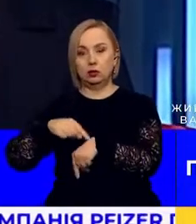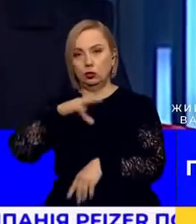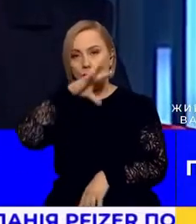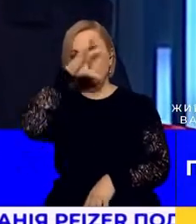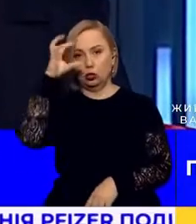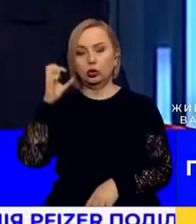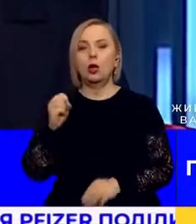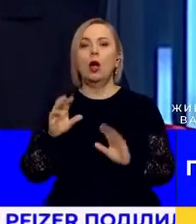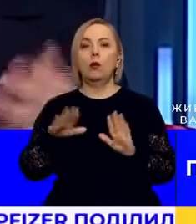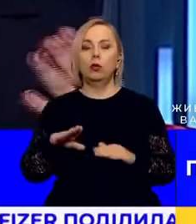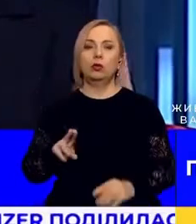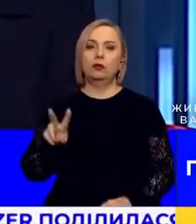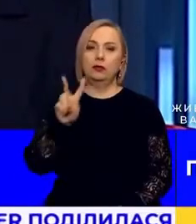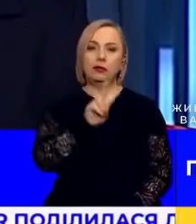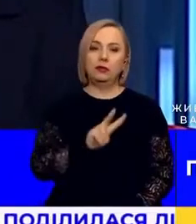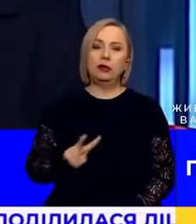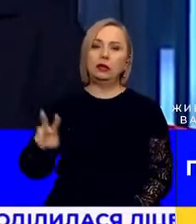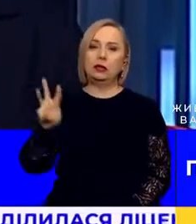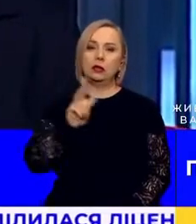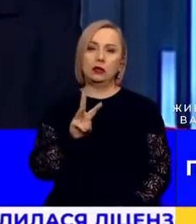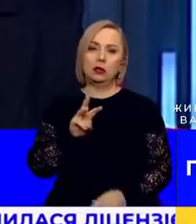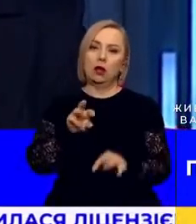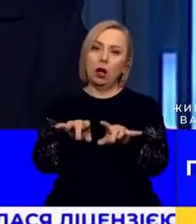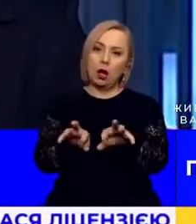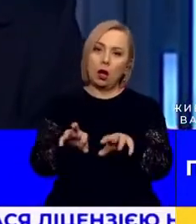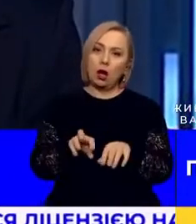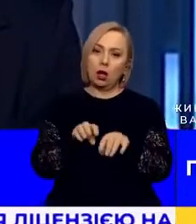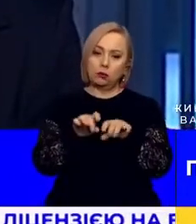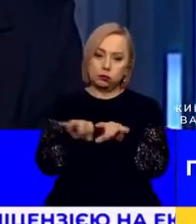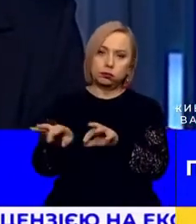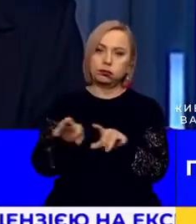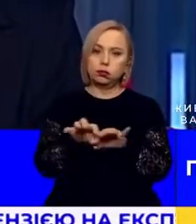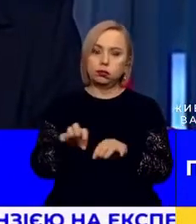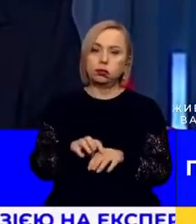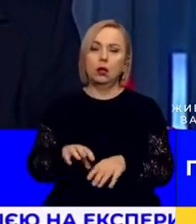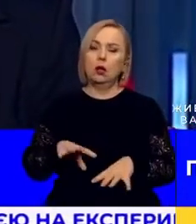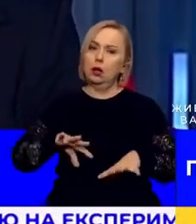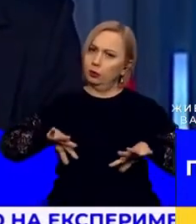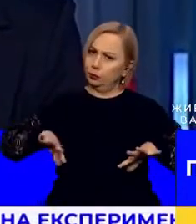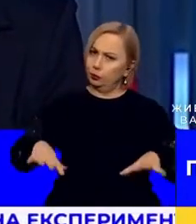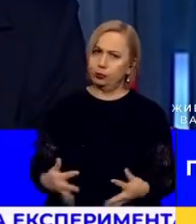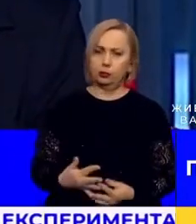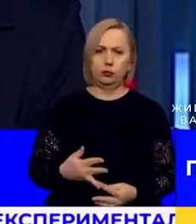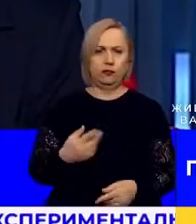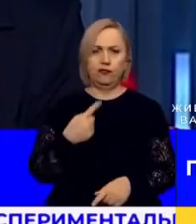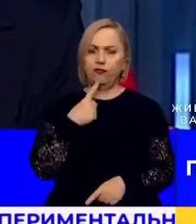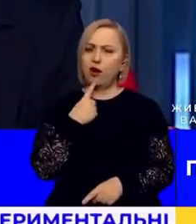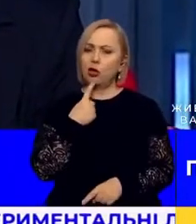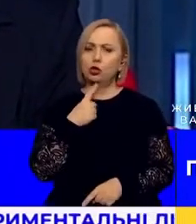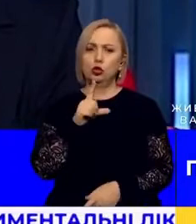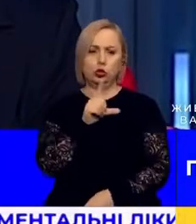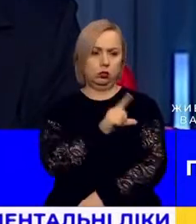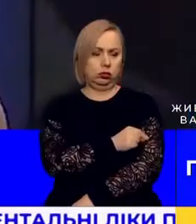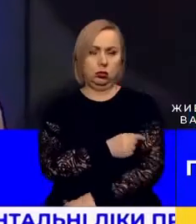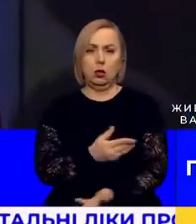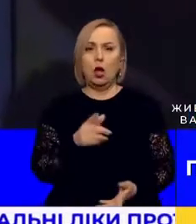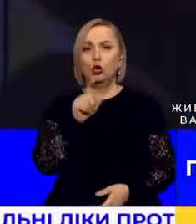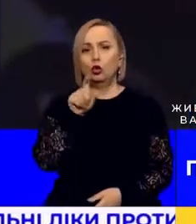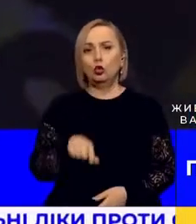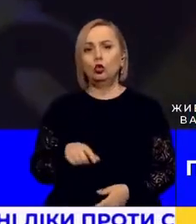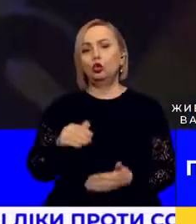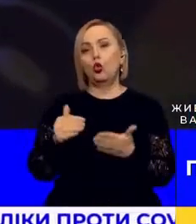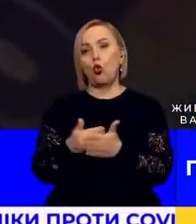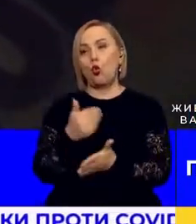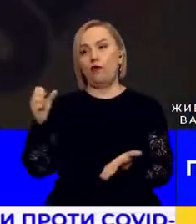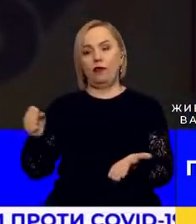ще 2-3 години вносять цих людей в базу. Насправді вони виснажуються, і нових людей зараз знайти важко. Якщо ми говоримо